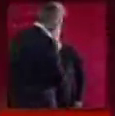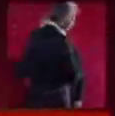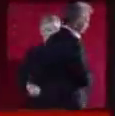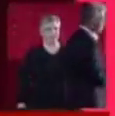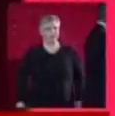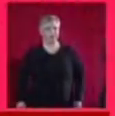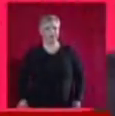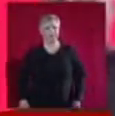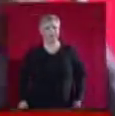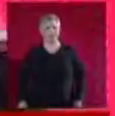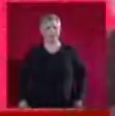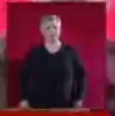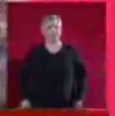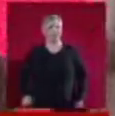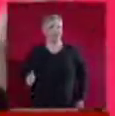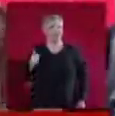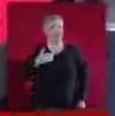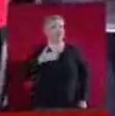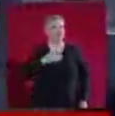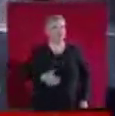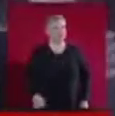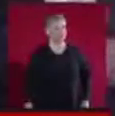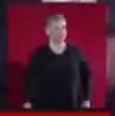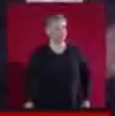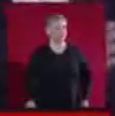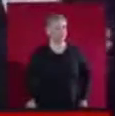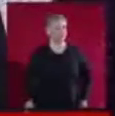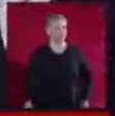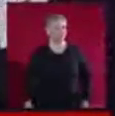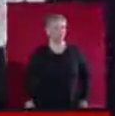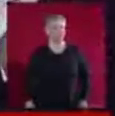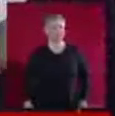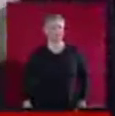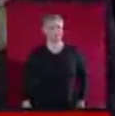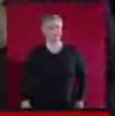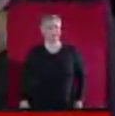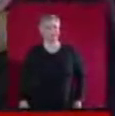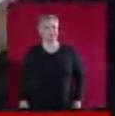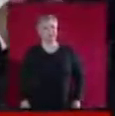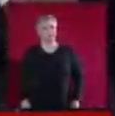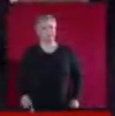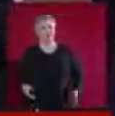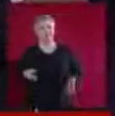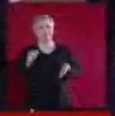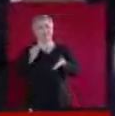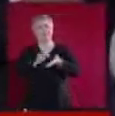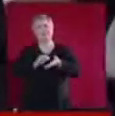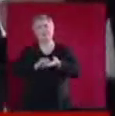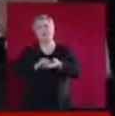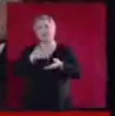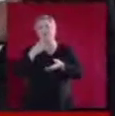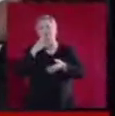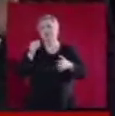που με σθένος και παρσα μπήκε ολόψυχα στη μάχη για τη συμφωνία των πρεσπών και δίδαξε ήθος